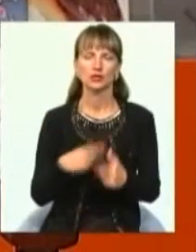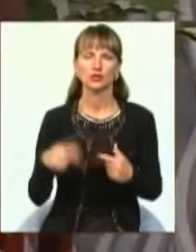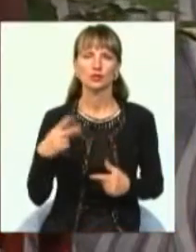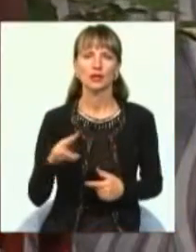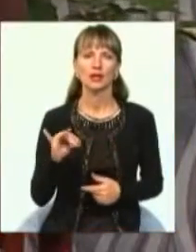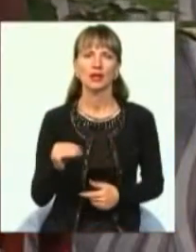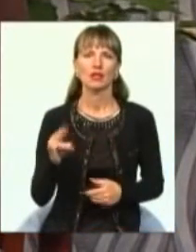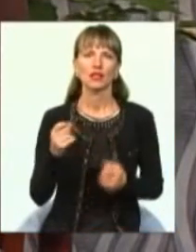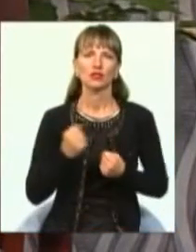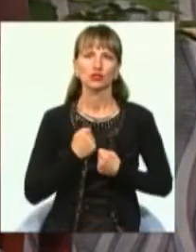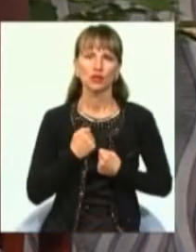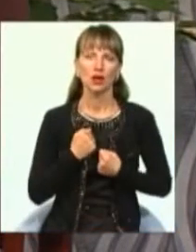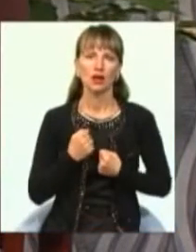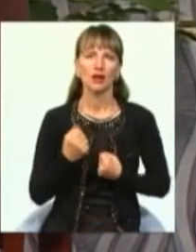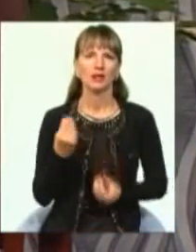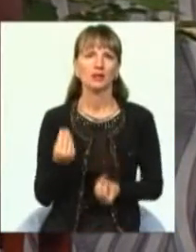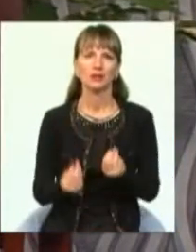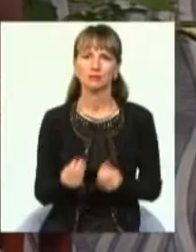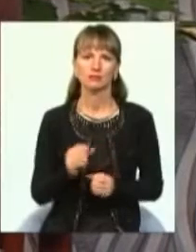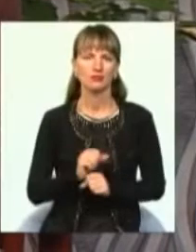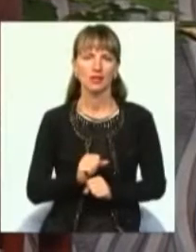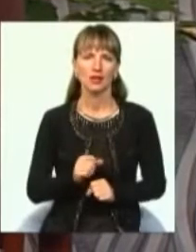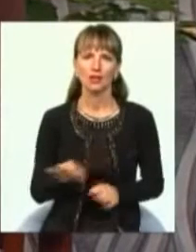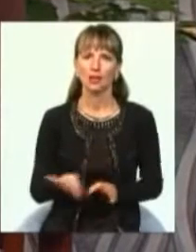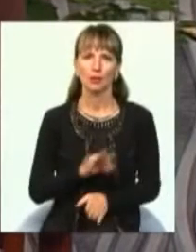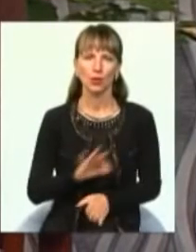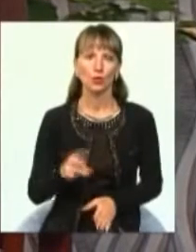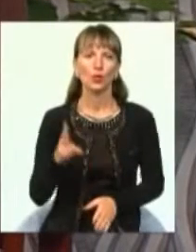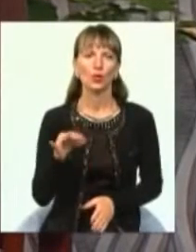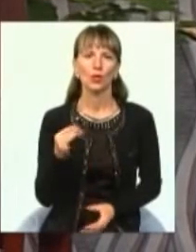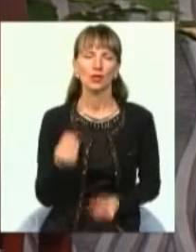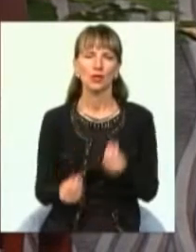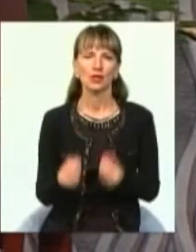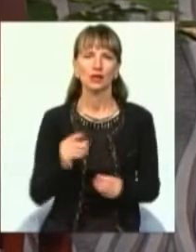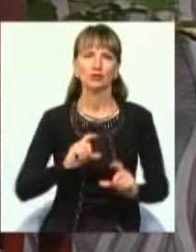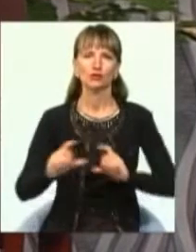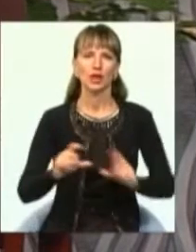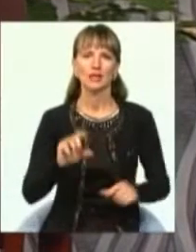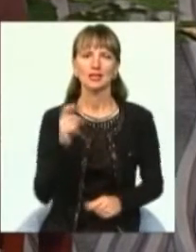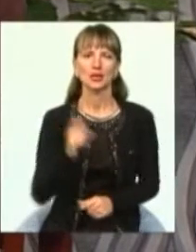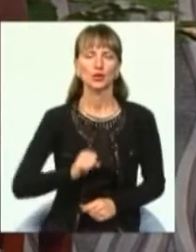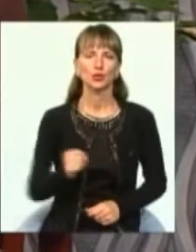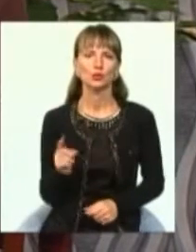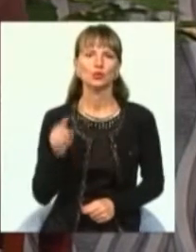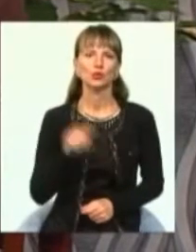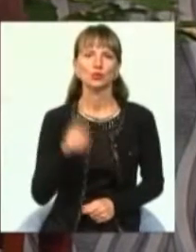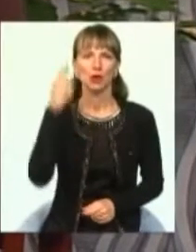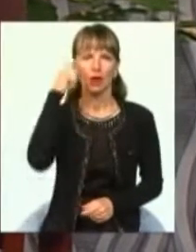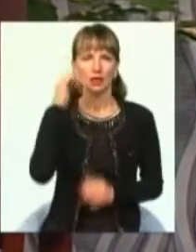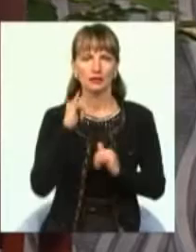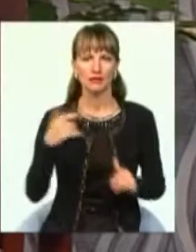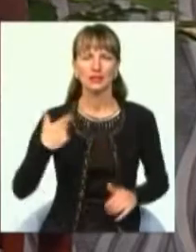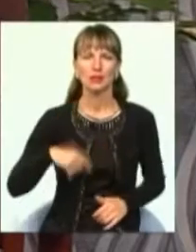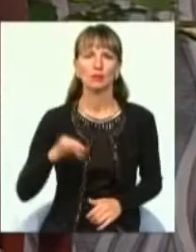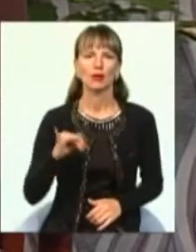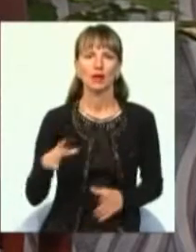на жаль, партію шахів не зіграєш, але дуже класно грати в партію, ну, в шахи з друзями, тому що розвиваєш і себе, і